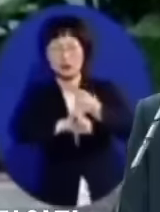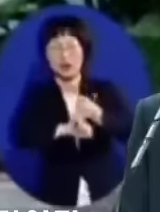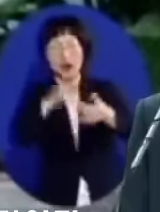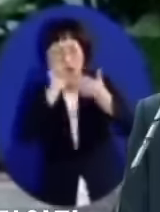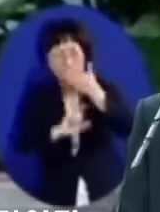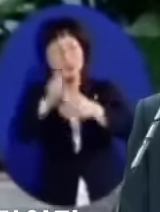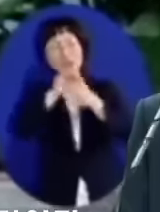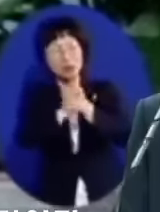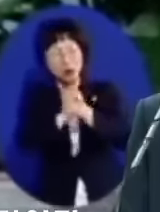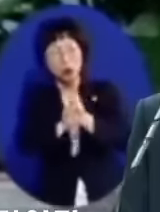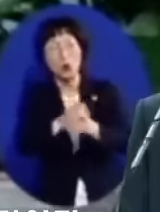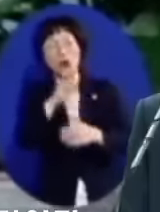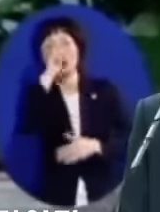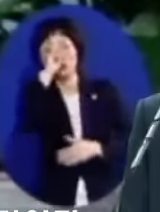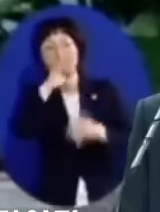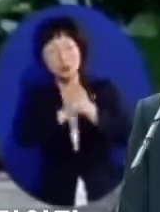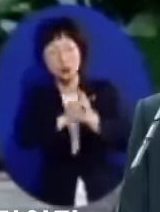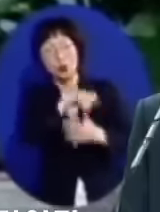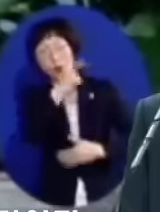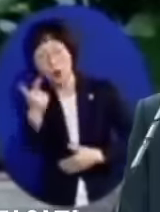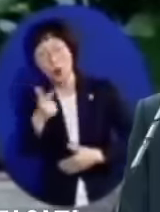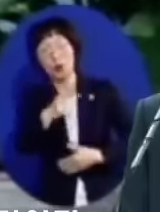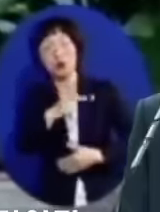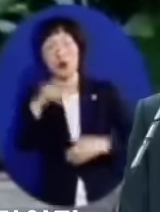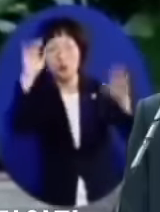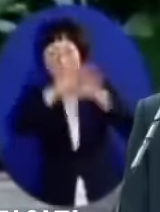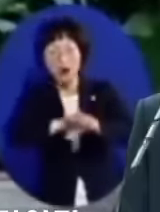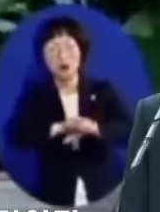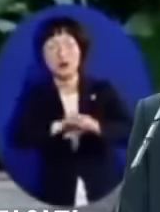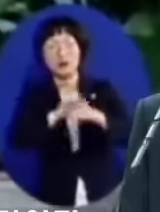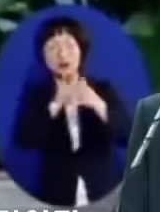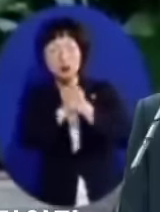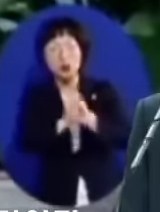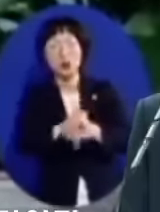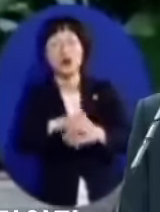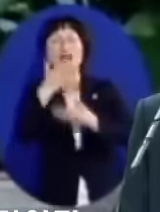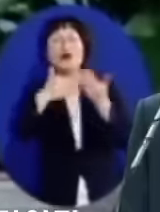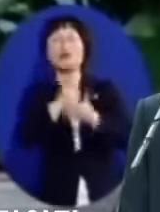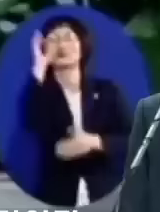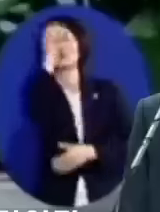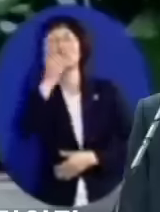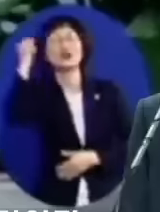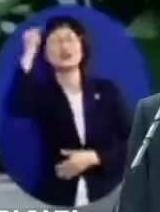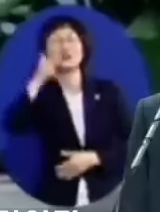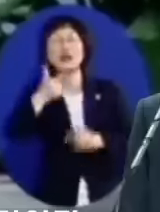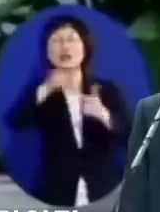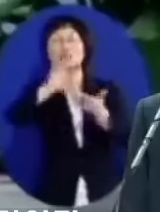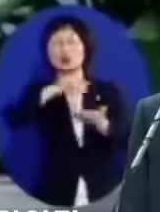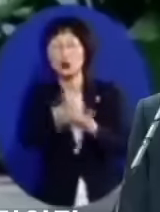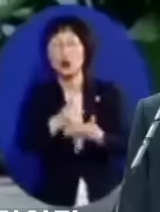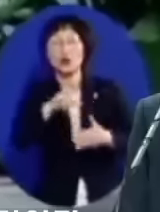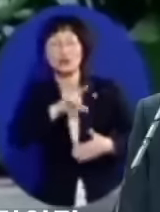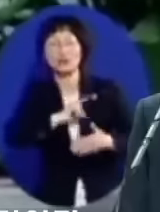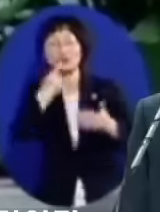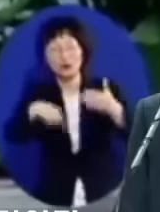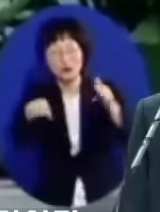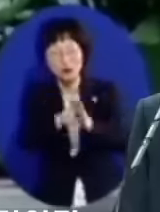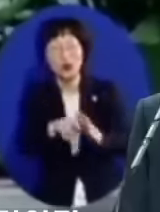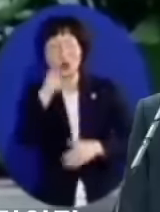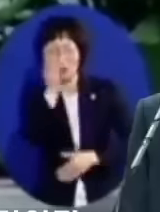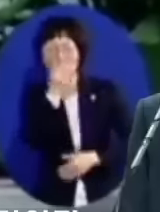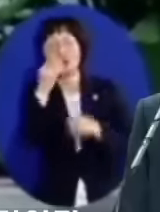되고 점심때도 오후에도 저녁에도 하나님 성령이시여 예수 그리스도 이름을 위해서 거룩하게